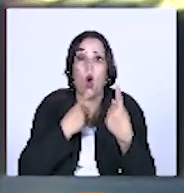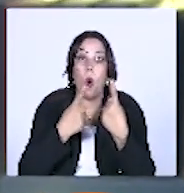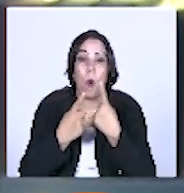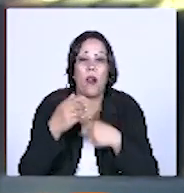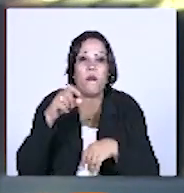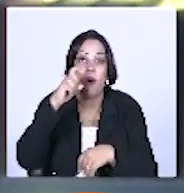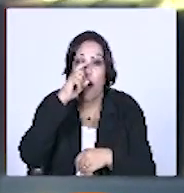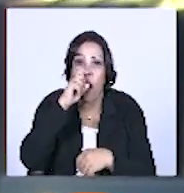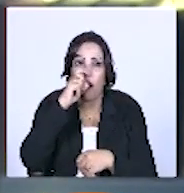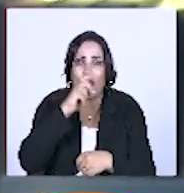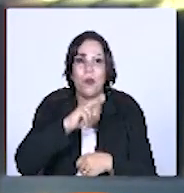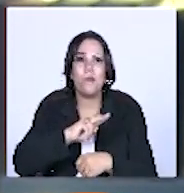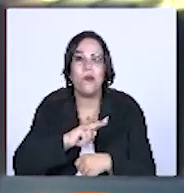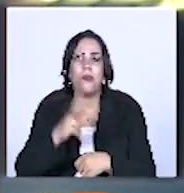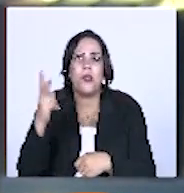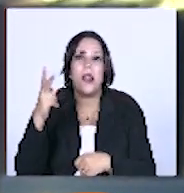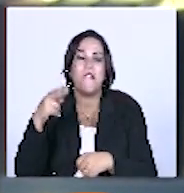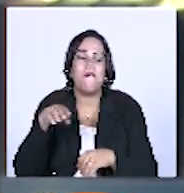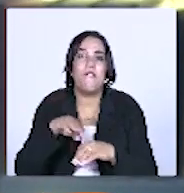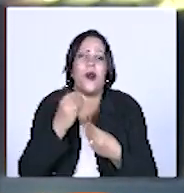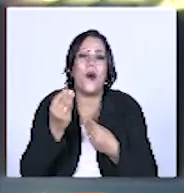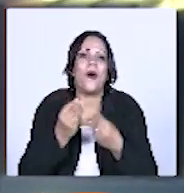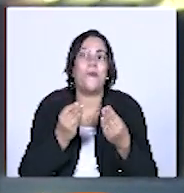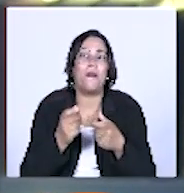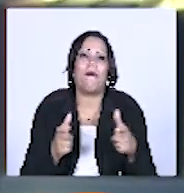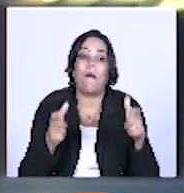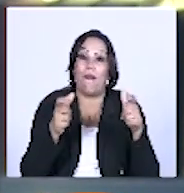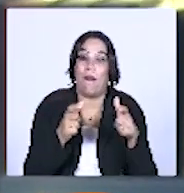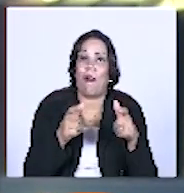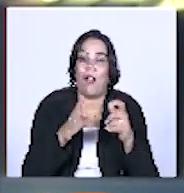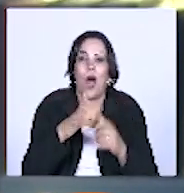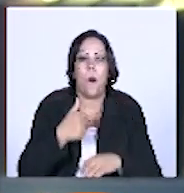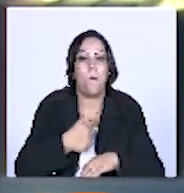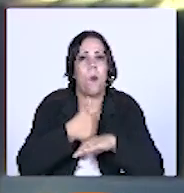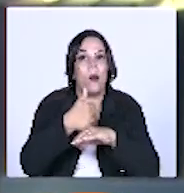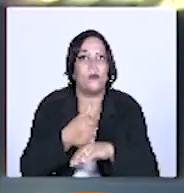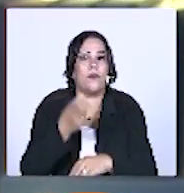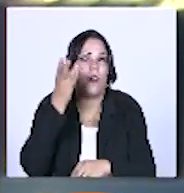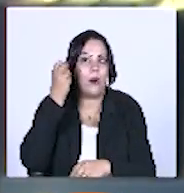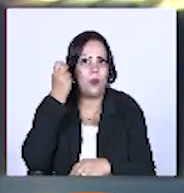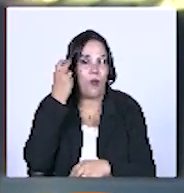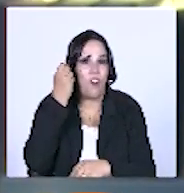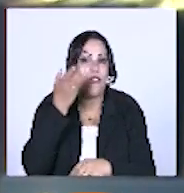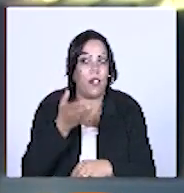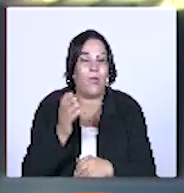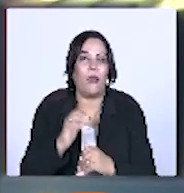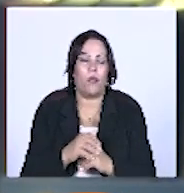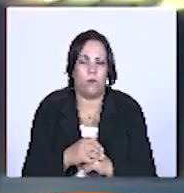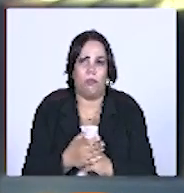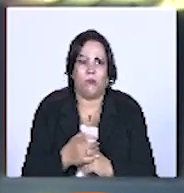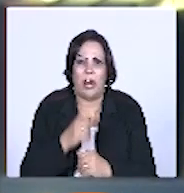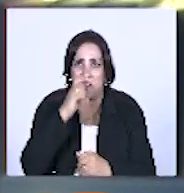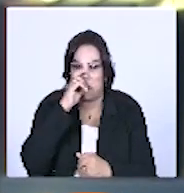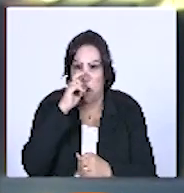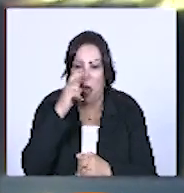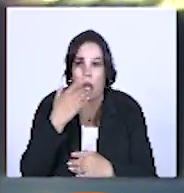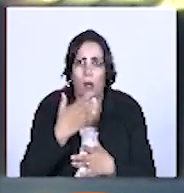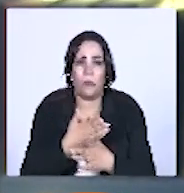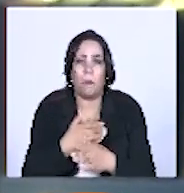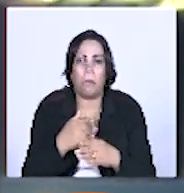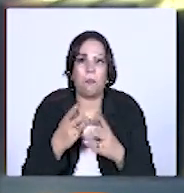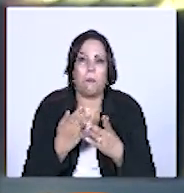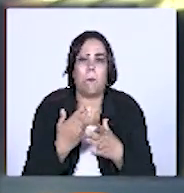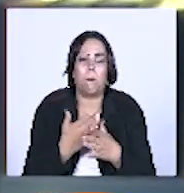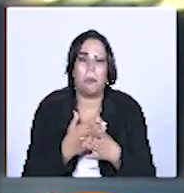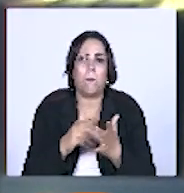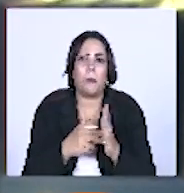يختلف عن الحوار في قاعه في مؤسسه ثقافيه الحوار في قريه انت بتبقى على